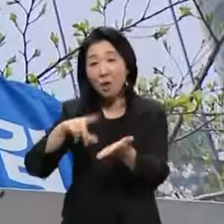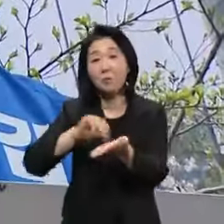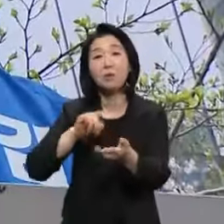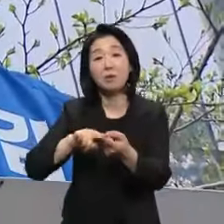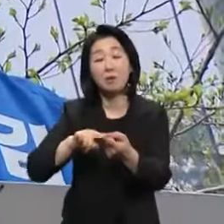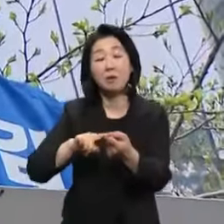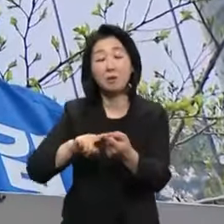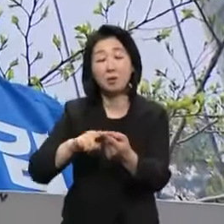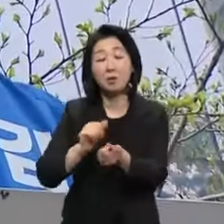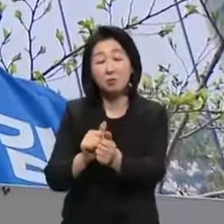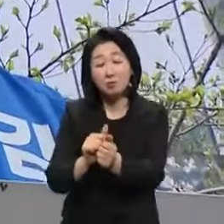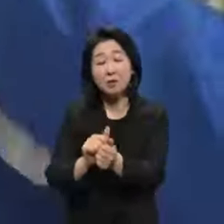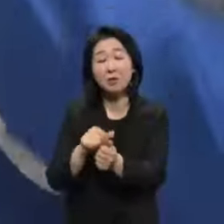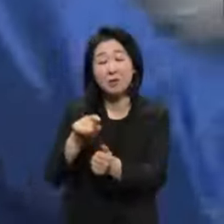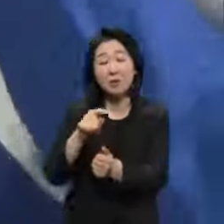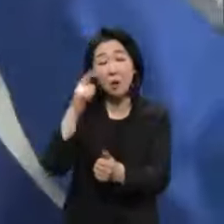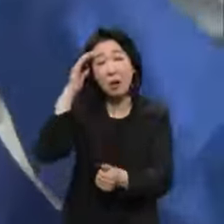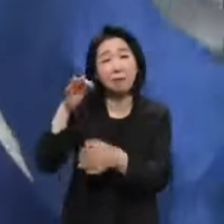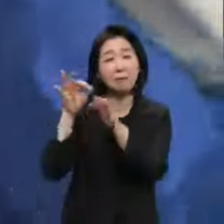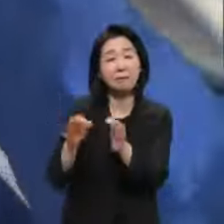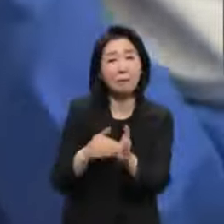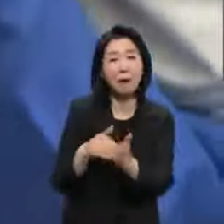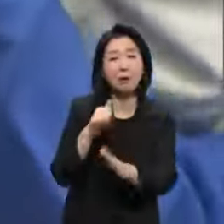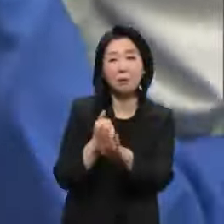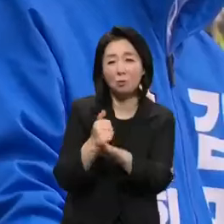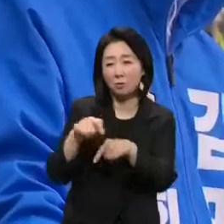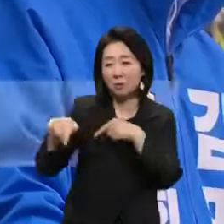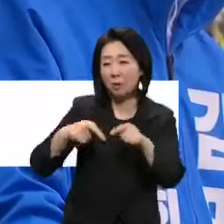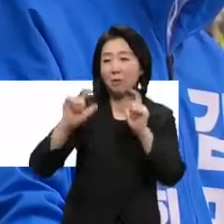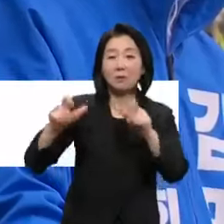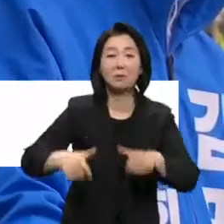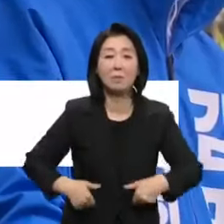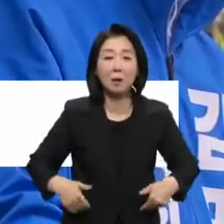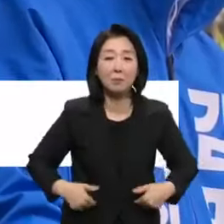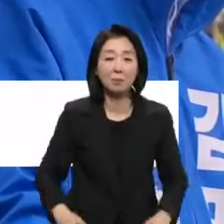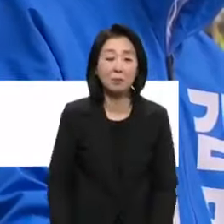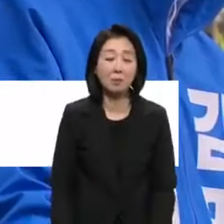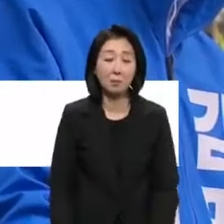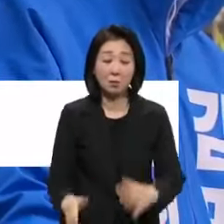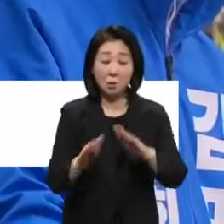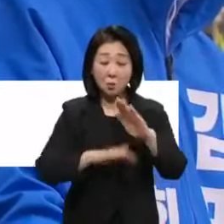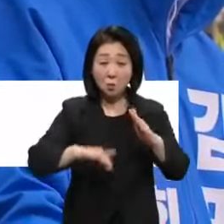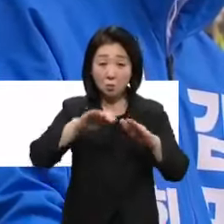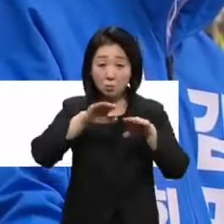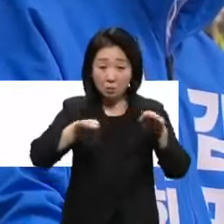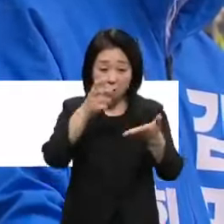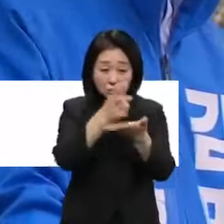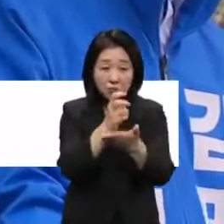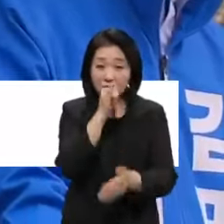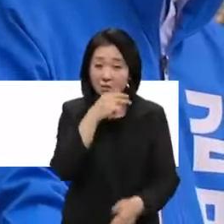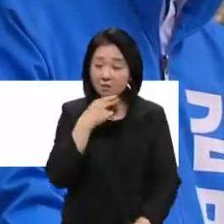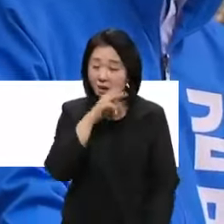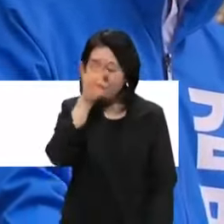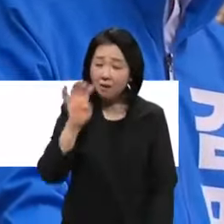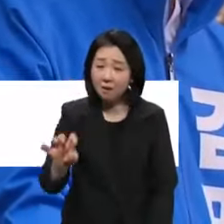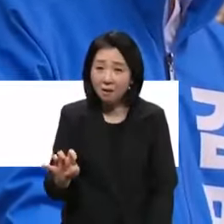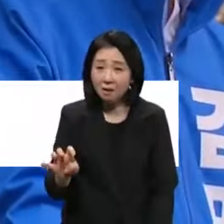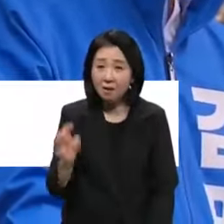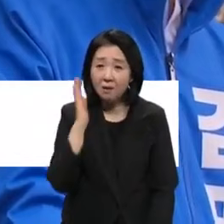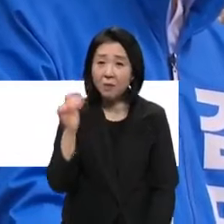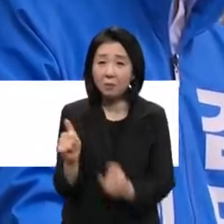빗대며 정권 심판론에 불을 지폈습니다. 공정한 규칙이 작동하나? 라는 의심을 가질 수밖에 없습니다. 대통령의